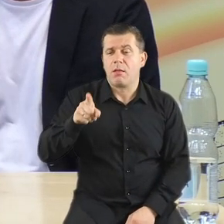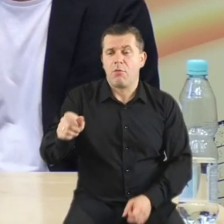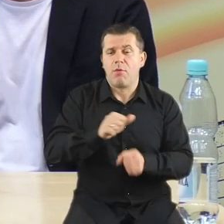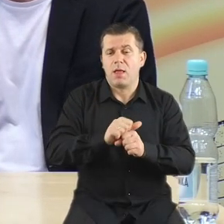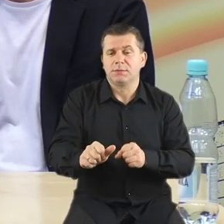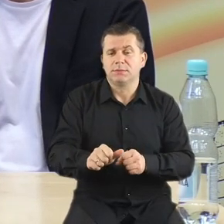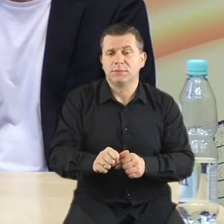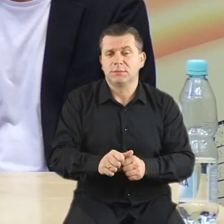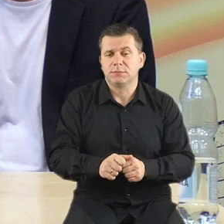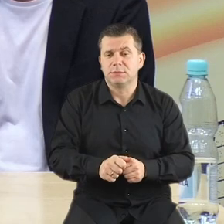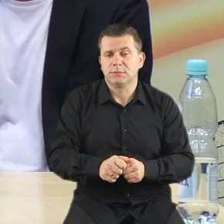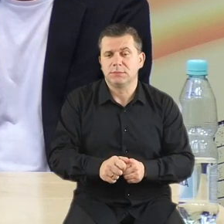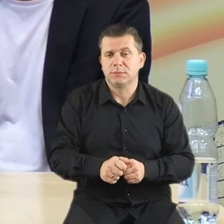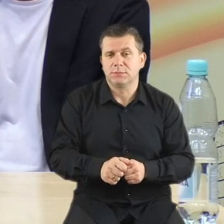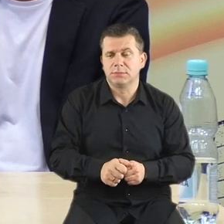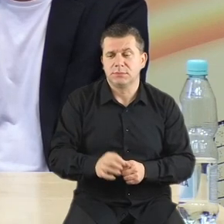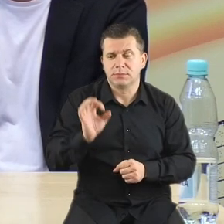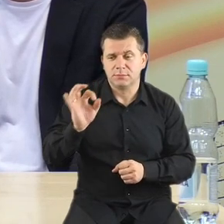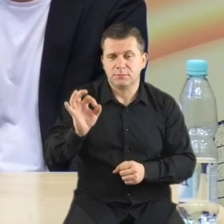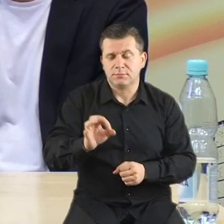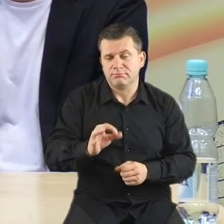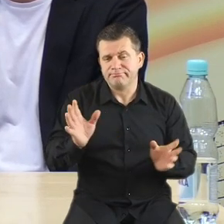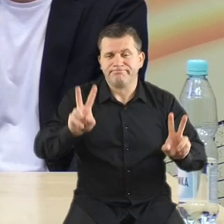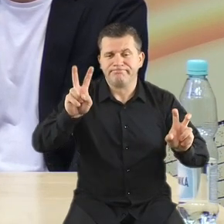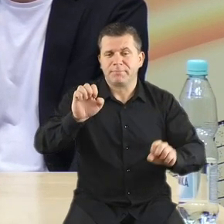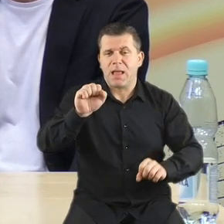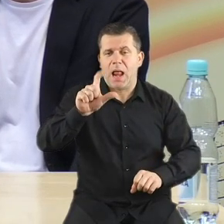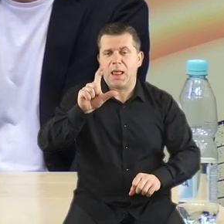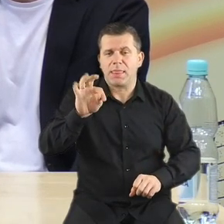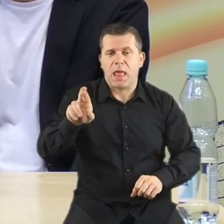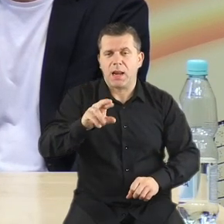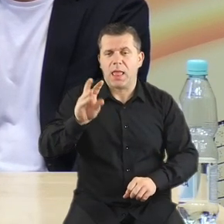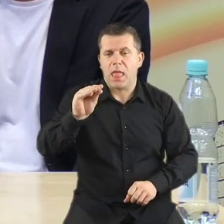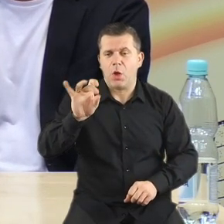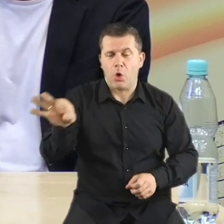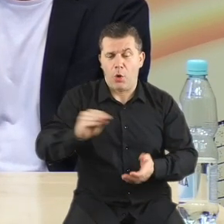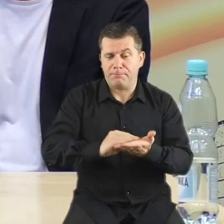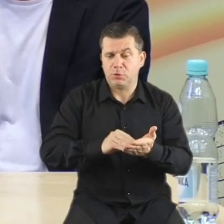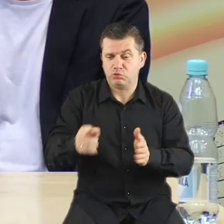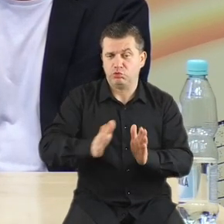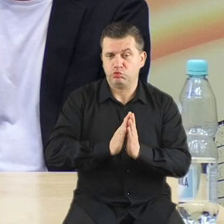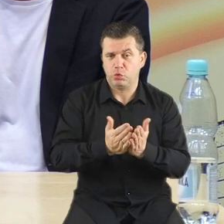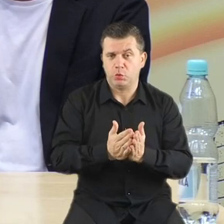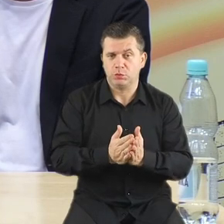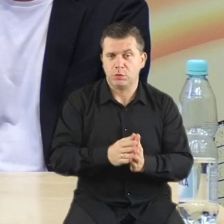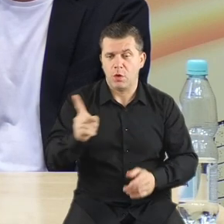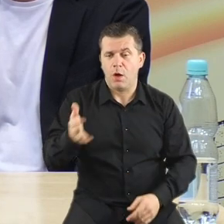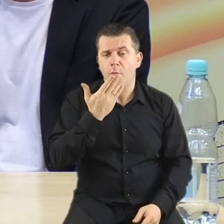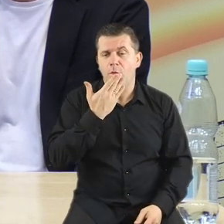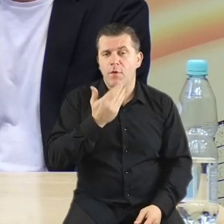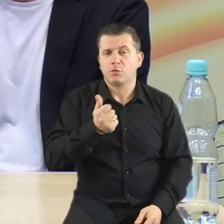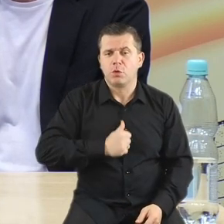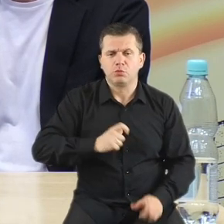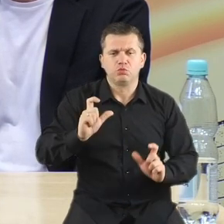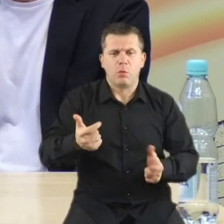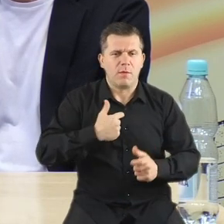jest po części pańskim alter ego i który właśnie ma, pisze tą książkę, mówi o sobie,